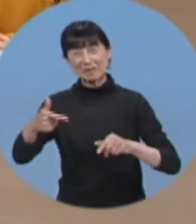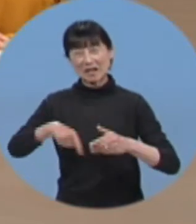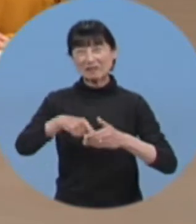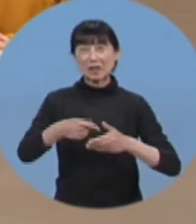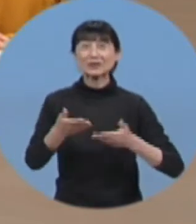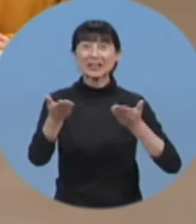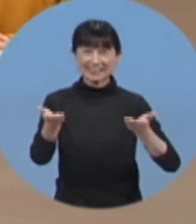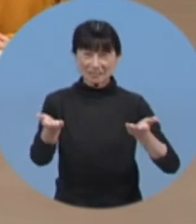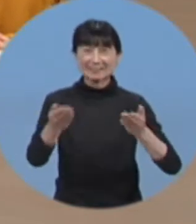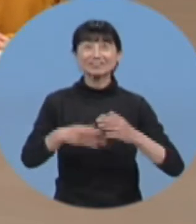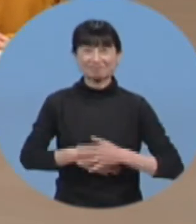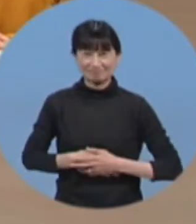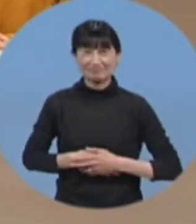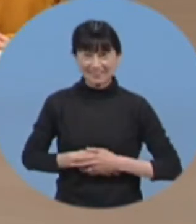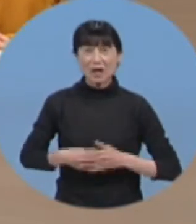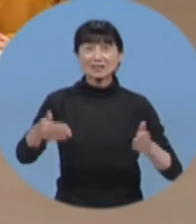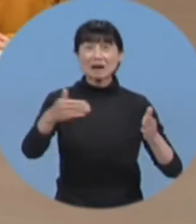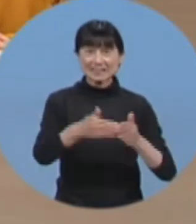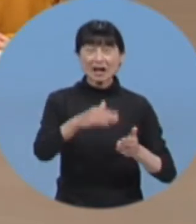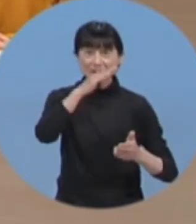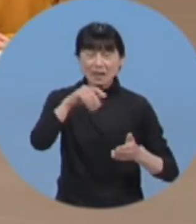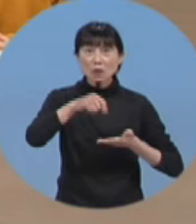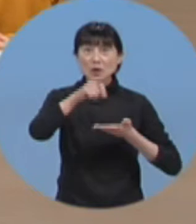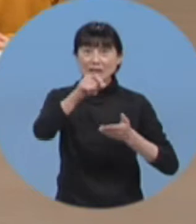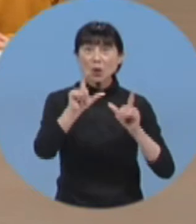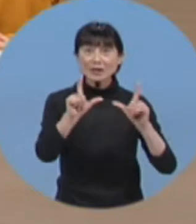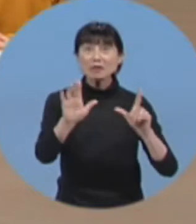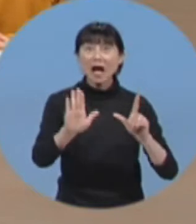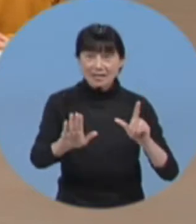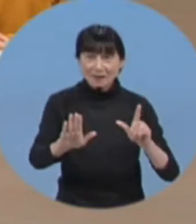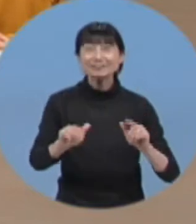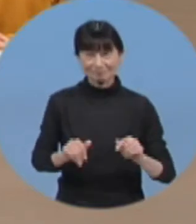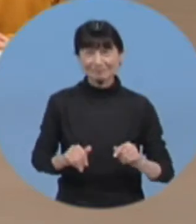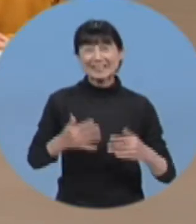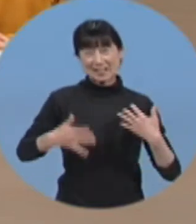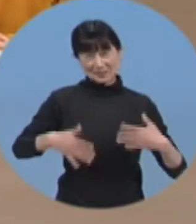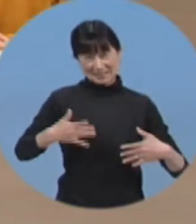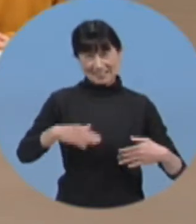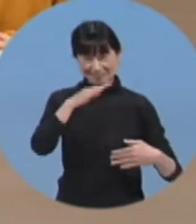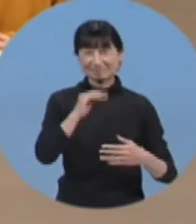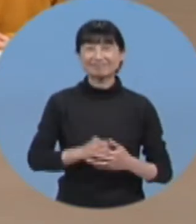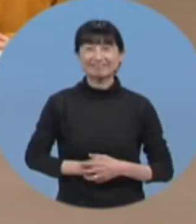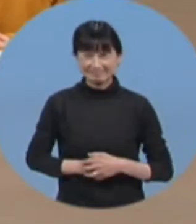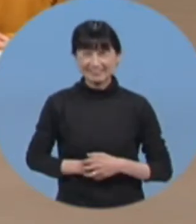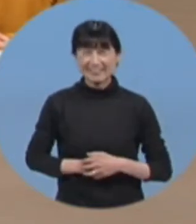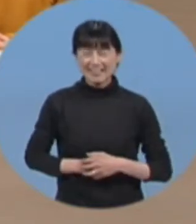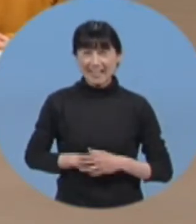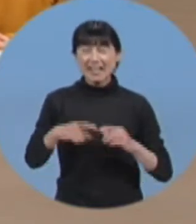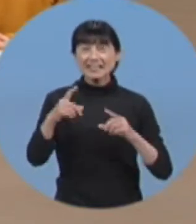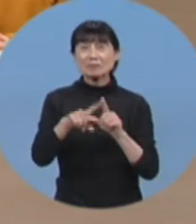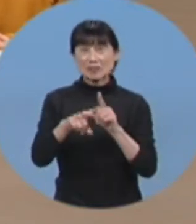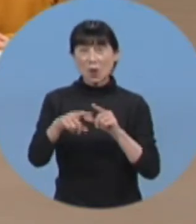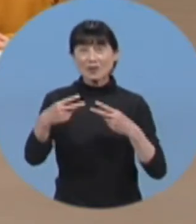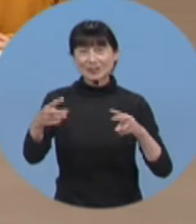な話題をお届けしています。 番組のおしまいには素敵なプレゼントのお知らせもありますので、そちらもお楽しみに。 まずは千葉県の主な